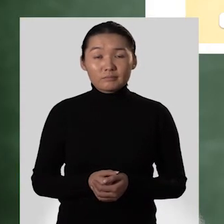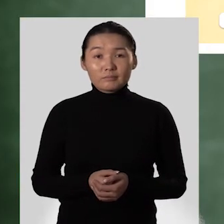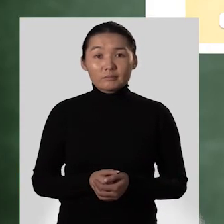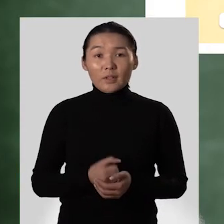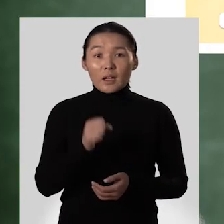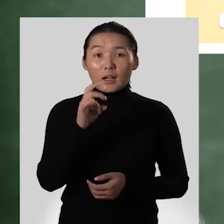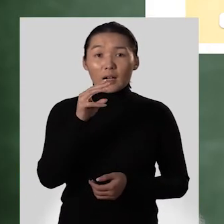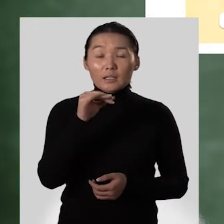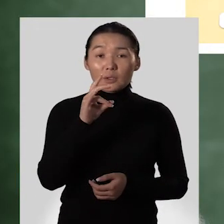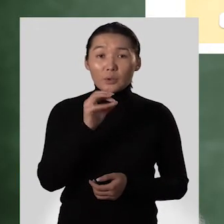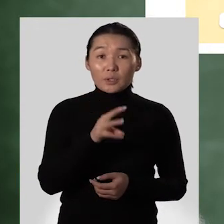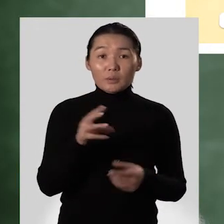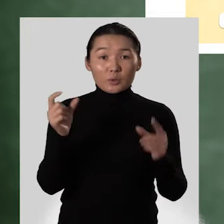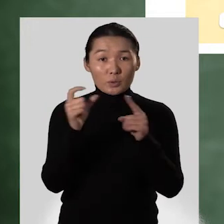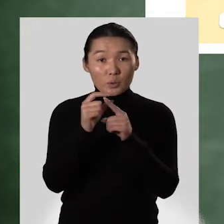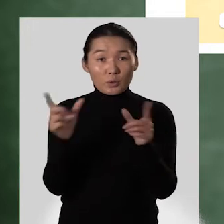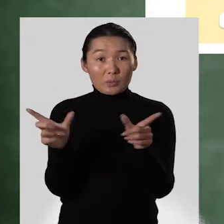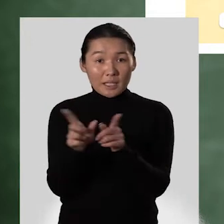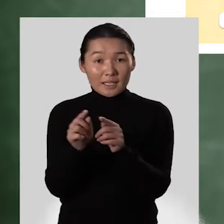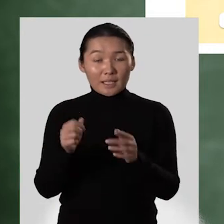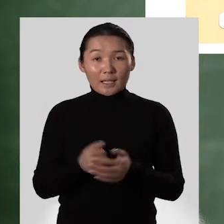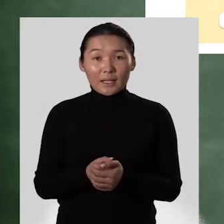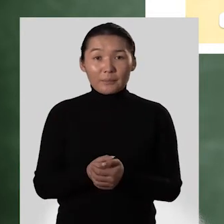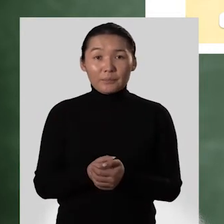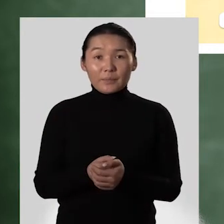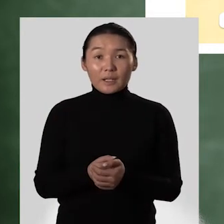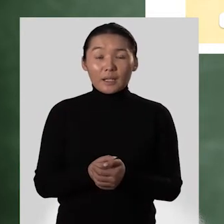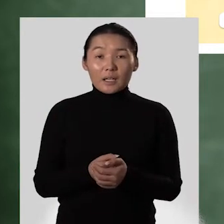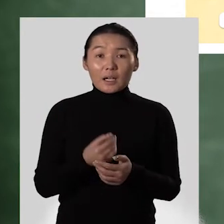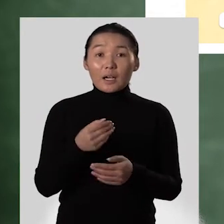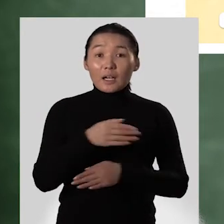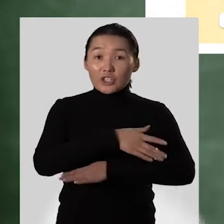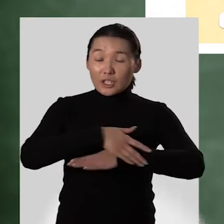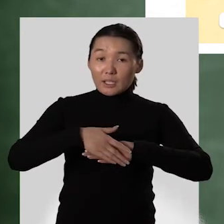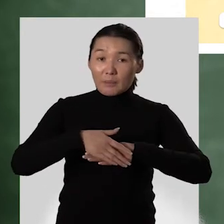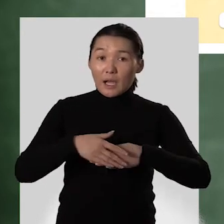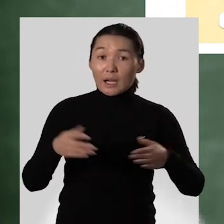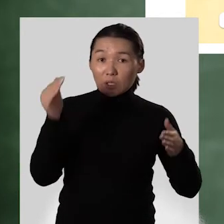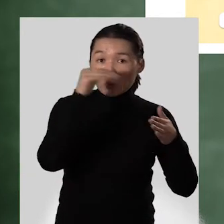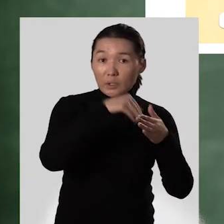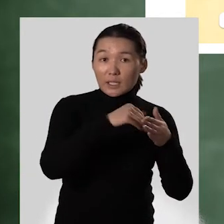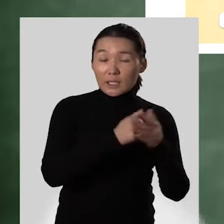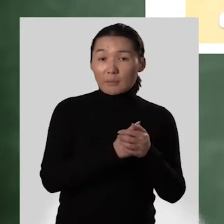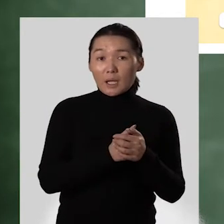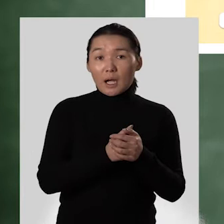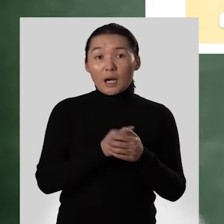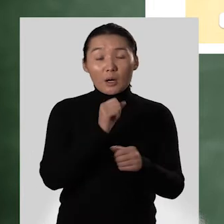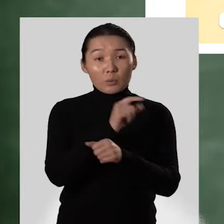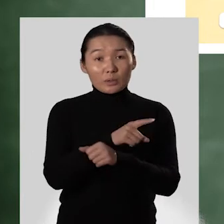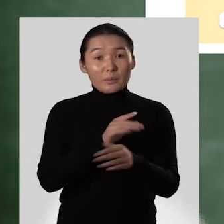Антоним сөздөрдү бириктиргиле. Төмөнкү шилтеме аркылуу кирип, бул тапшырманы